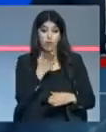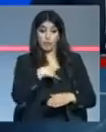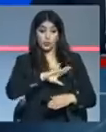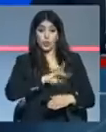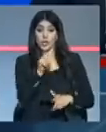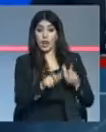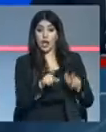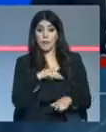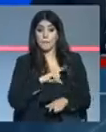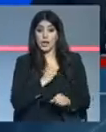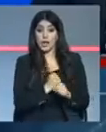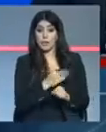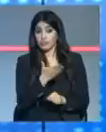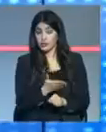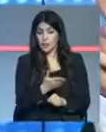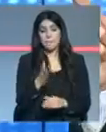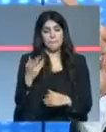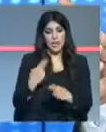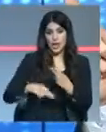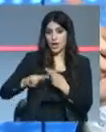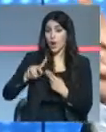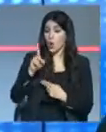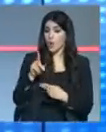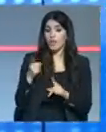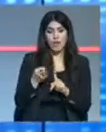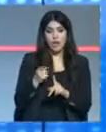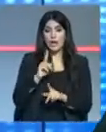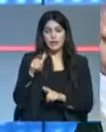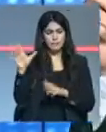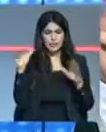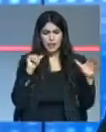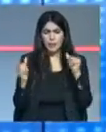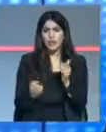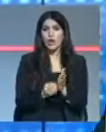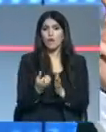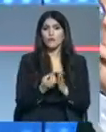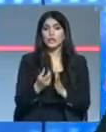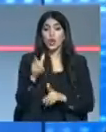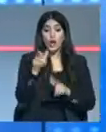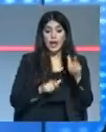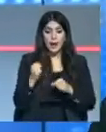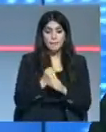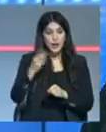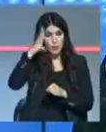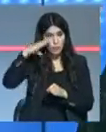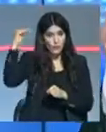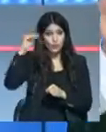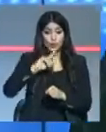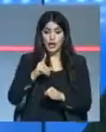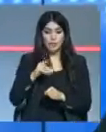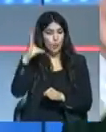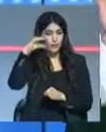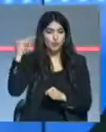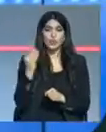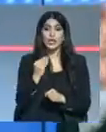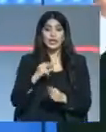لكن كان دور انجزته بكل فعاليه وعون سمعت برشا حديث على ما المقصود بالحرفيه الحرفيه هو انك تحسن التعامل مع